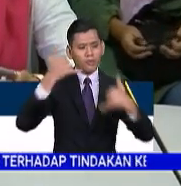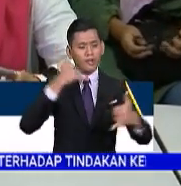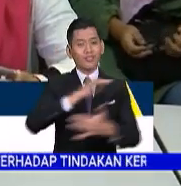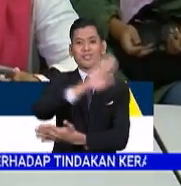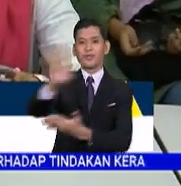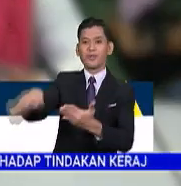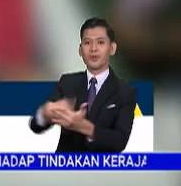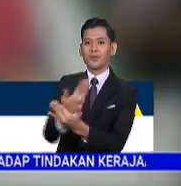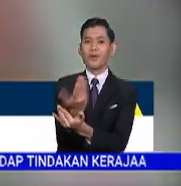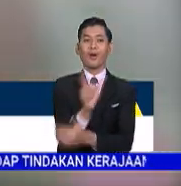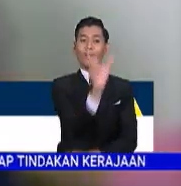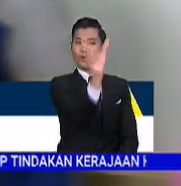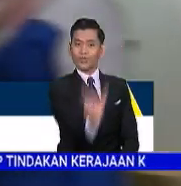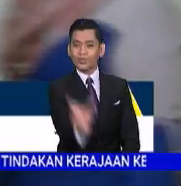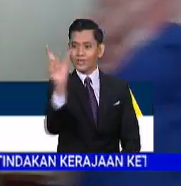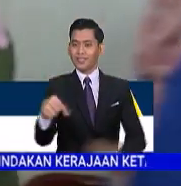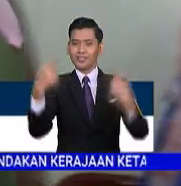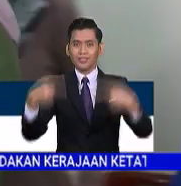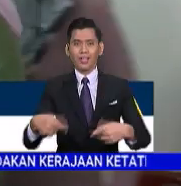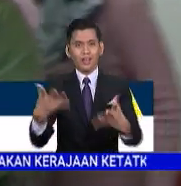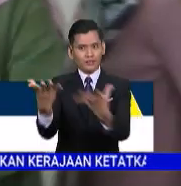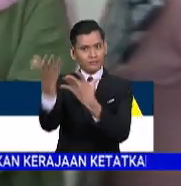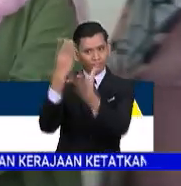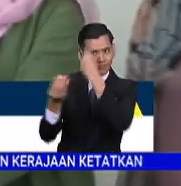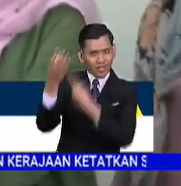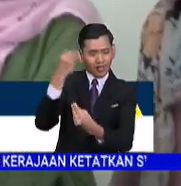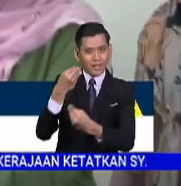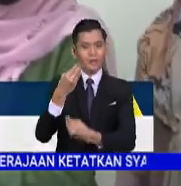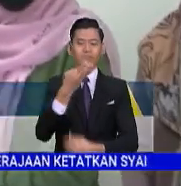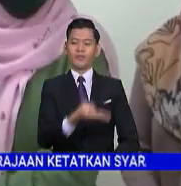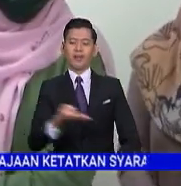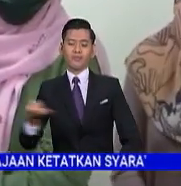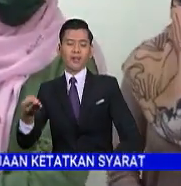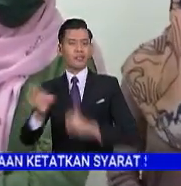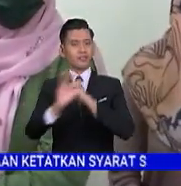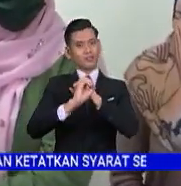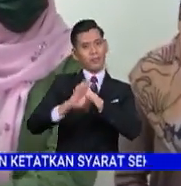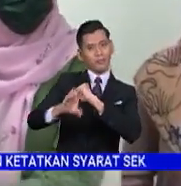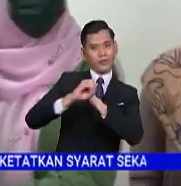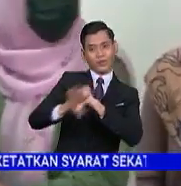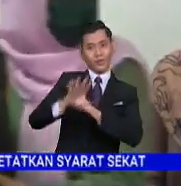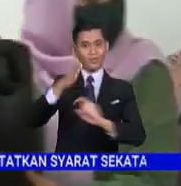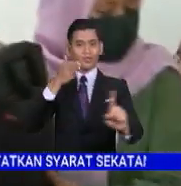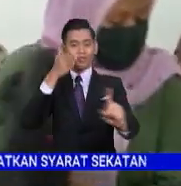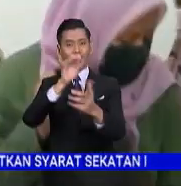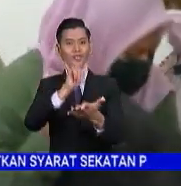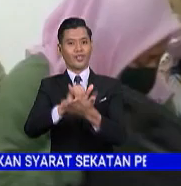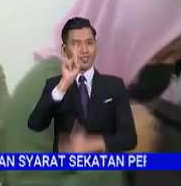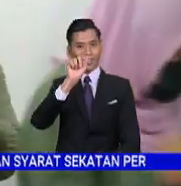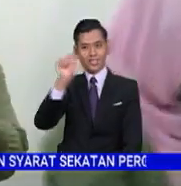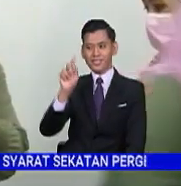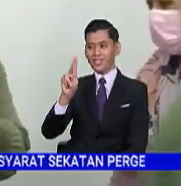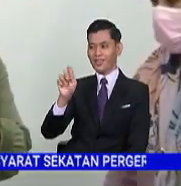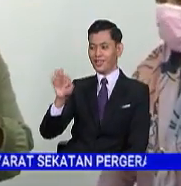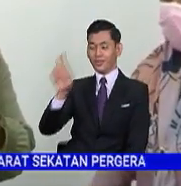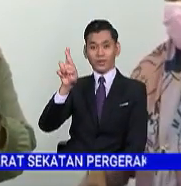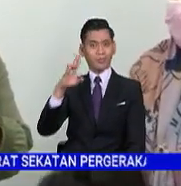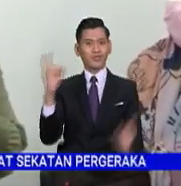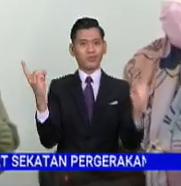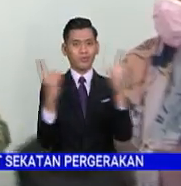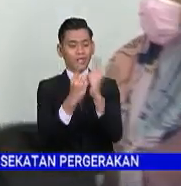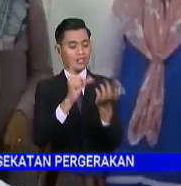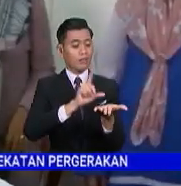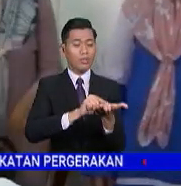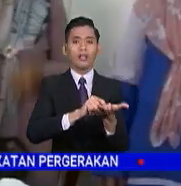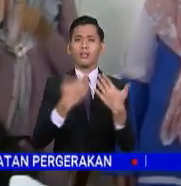bertanding untuk mendapatkan maklumat serta bahan kempen masing-masing bagi tujuan berkenaan. Tan Sri Anwar ditemui media